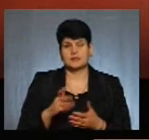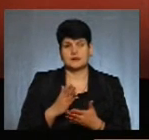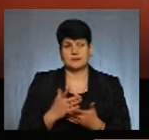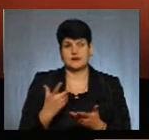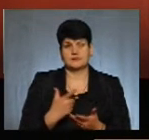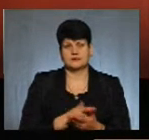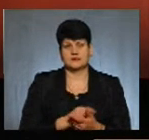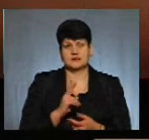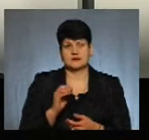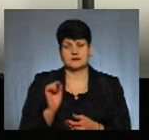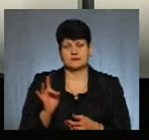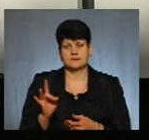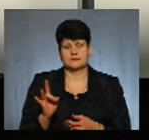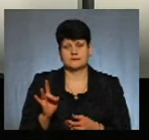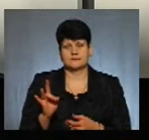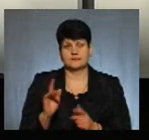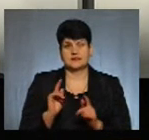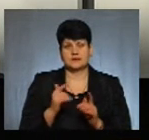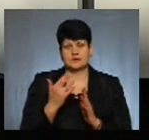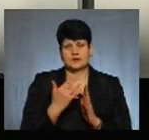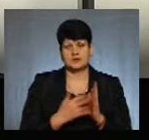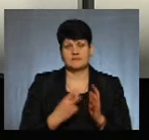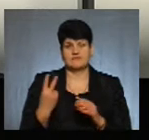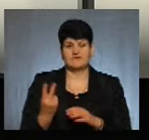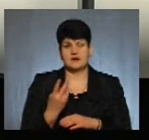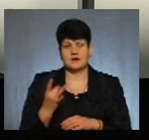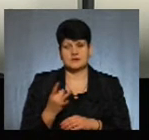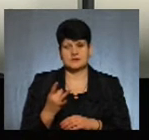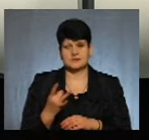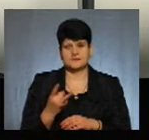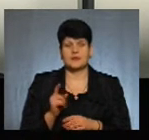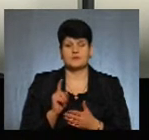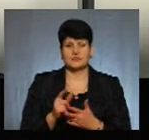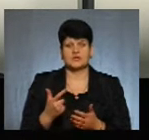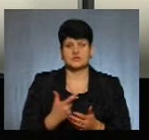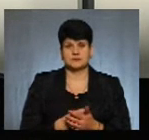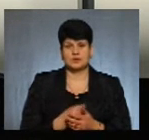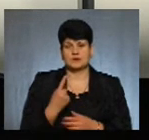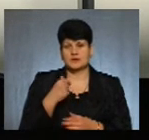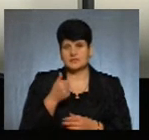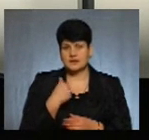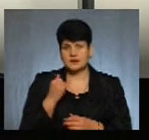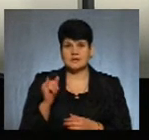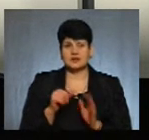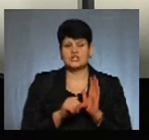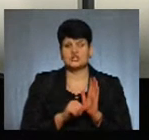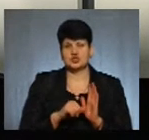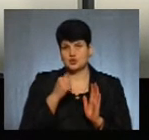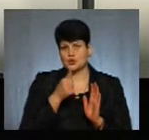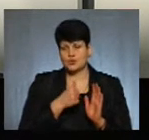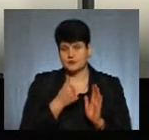від кору? Згідно календаря, два рази. Два рази вона повинна щепитися в рік і в 6